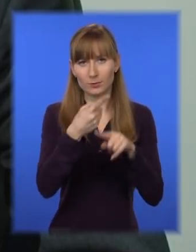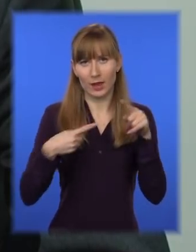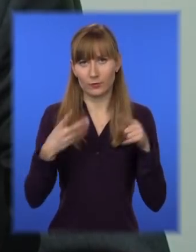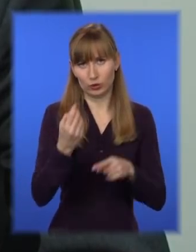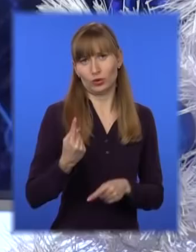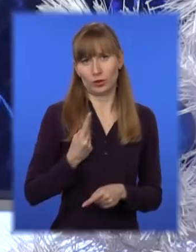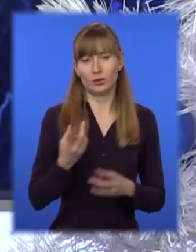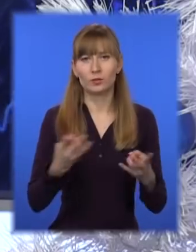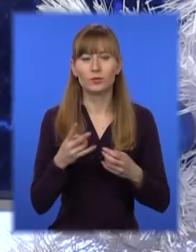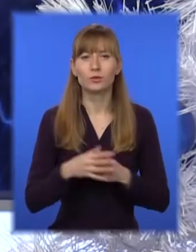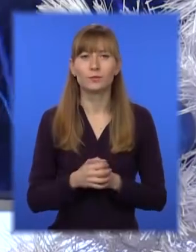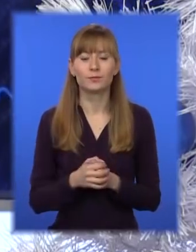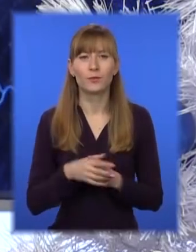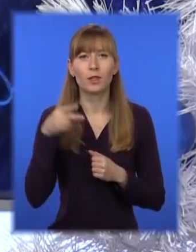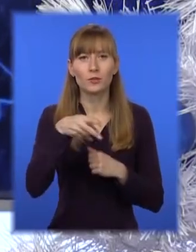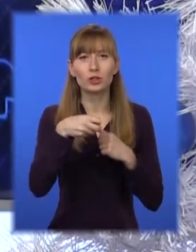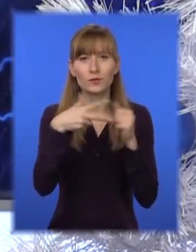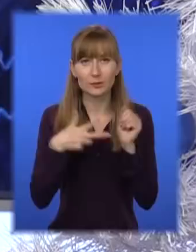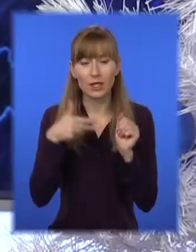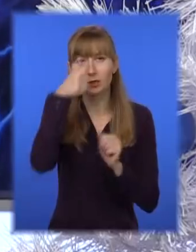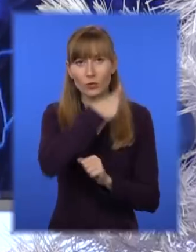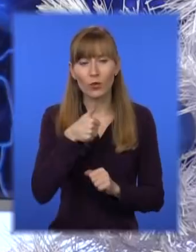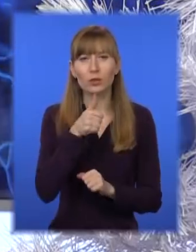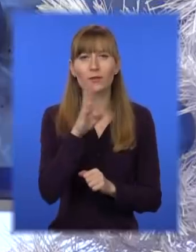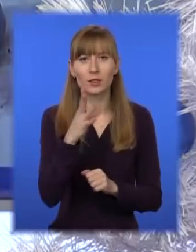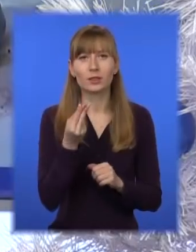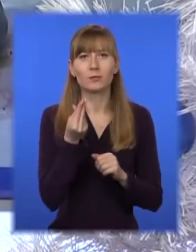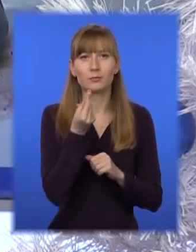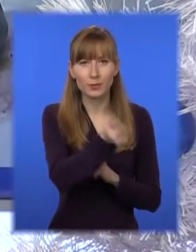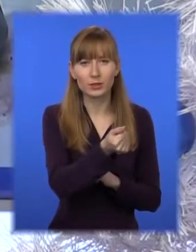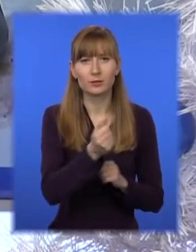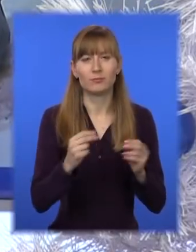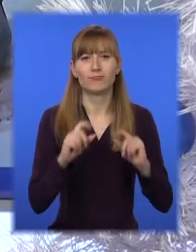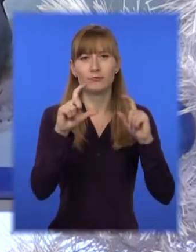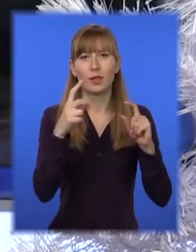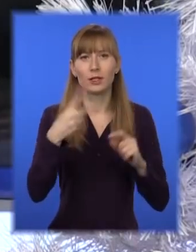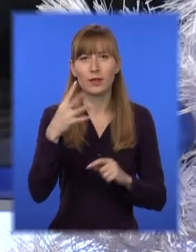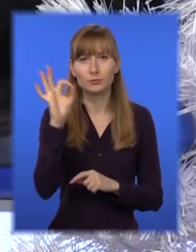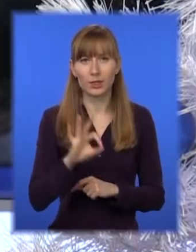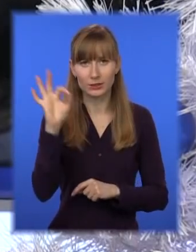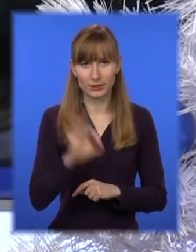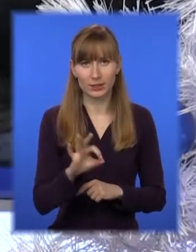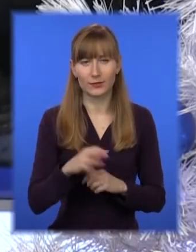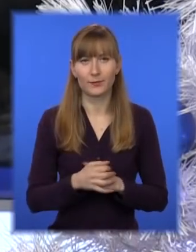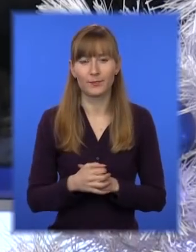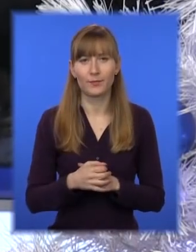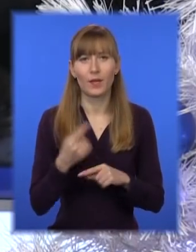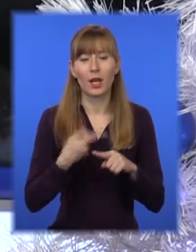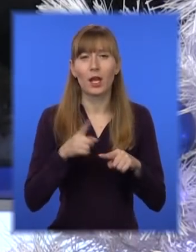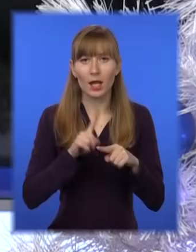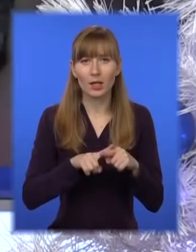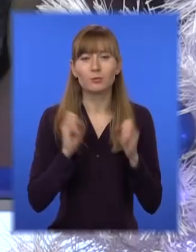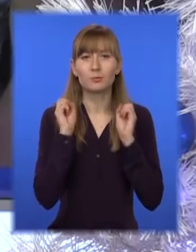року. У 2018 році комунальні платежі можуть подорожчати на 20%. Такий